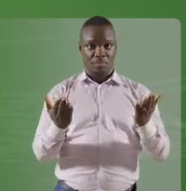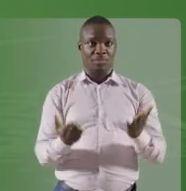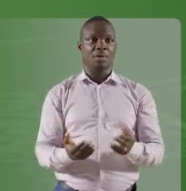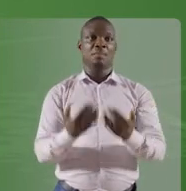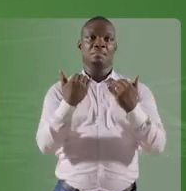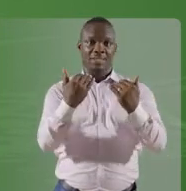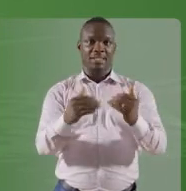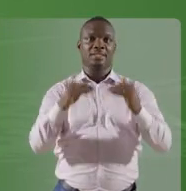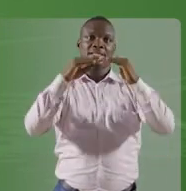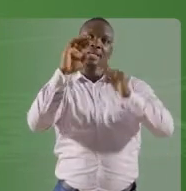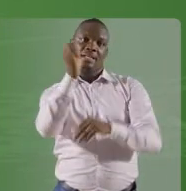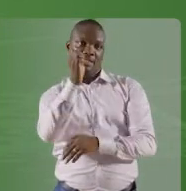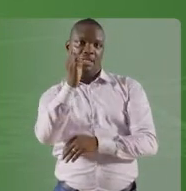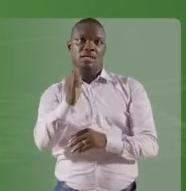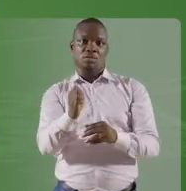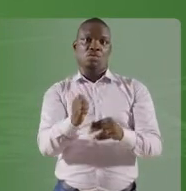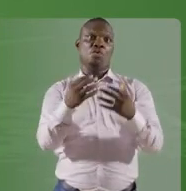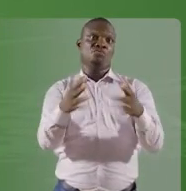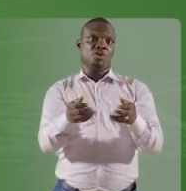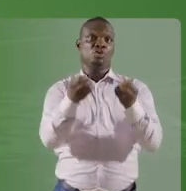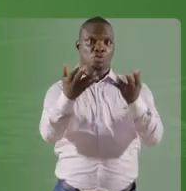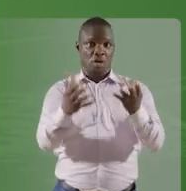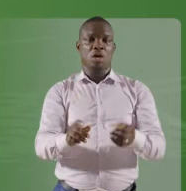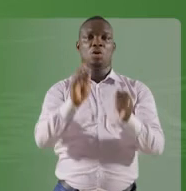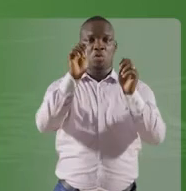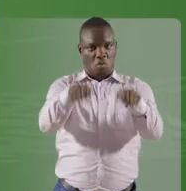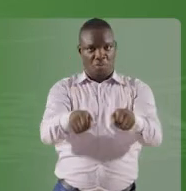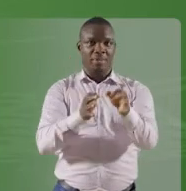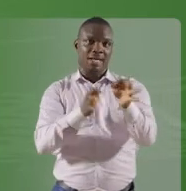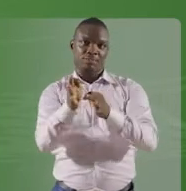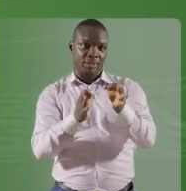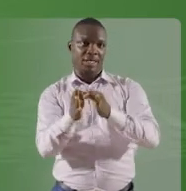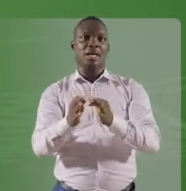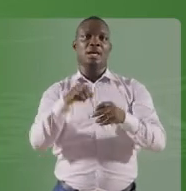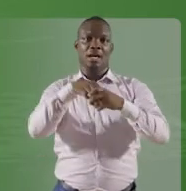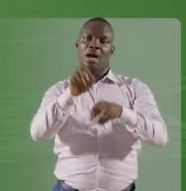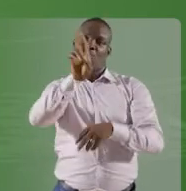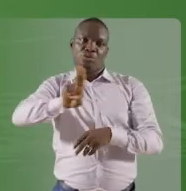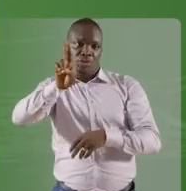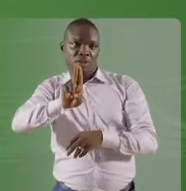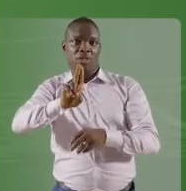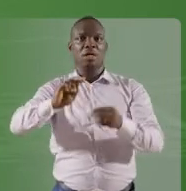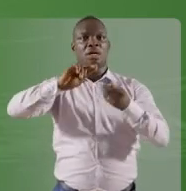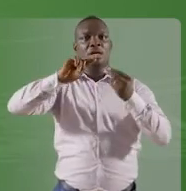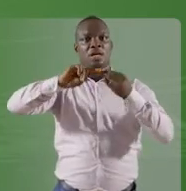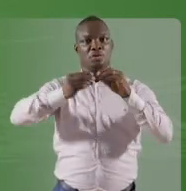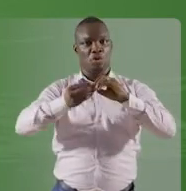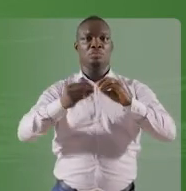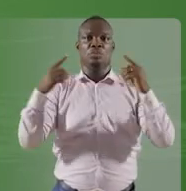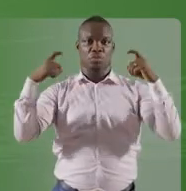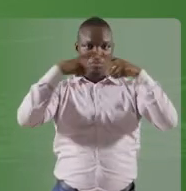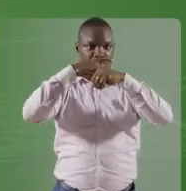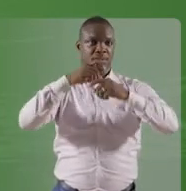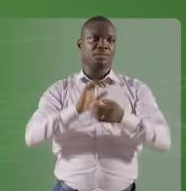ces égalités étant données, on peut les traduire donc en utilisant les nombres complexes. Et